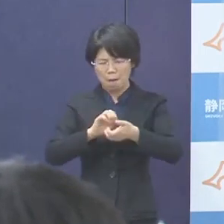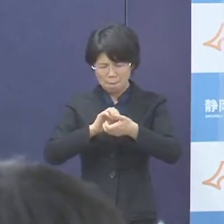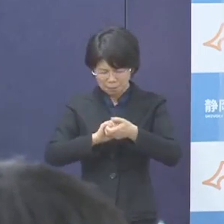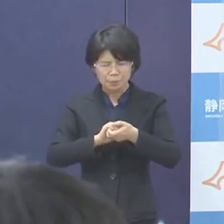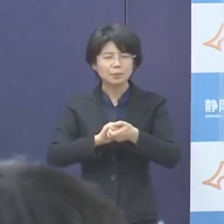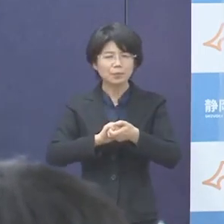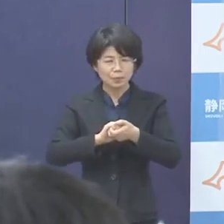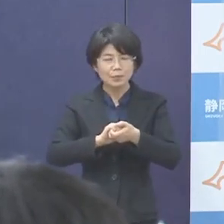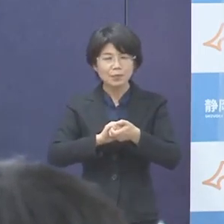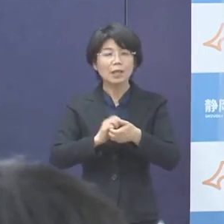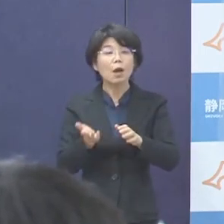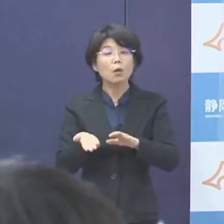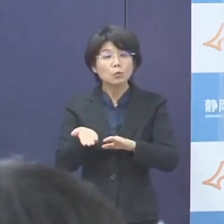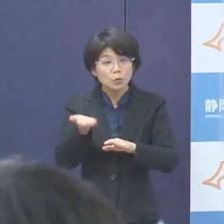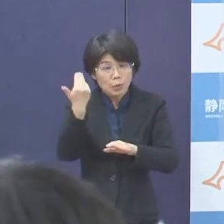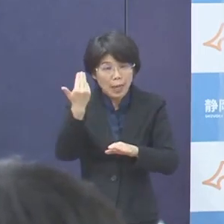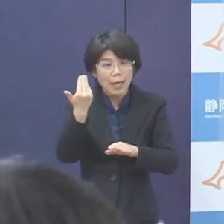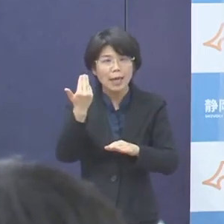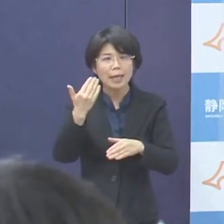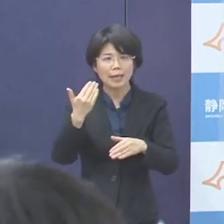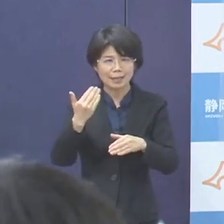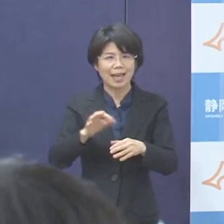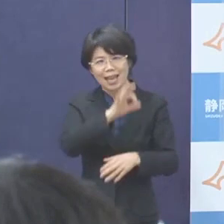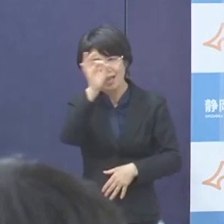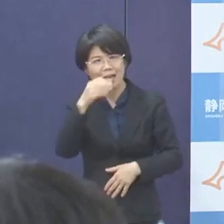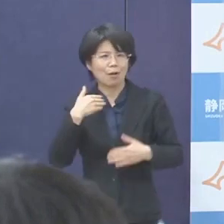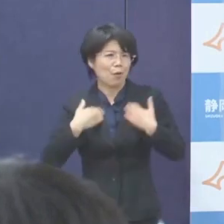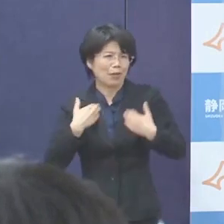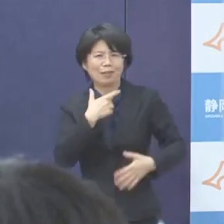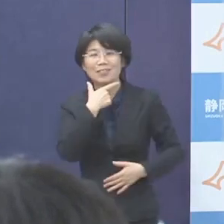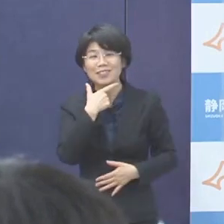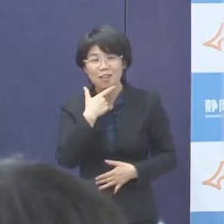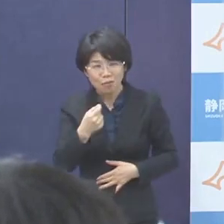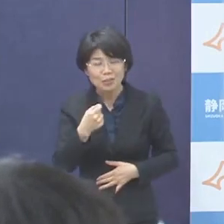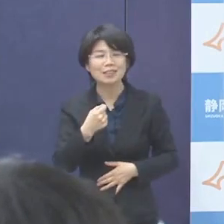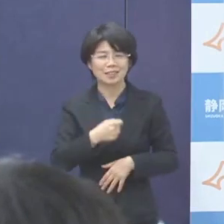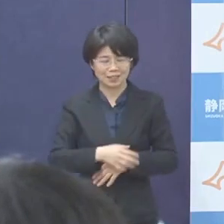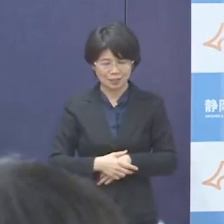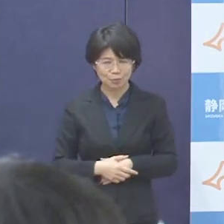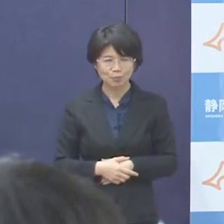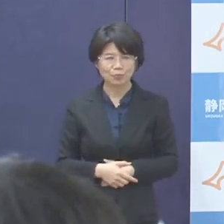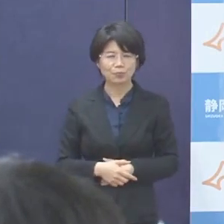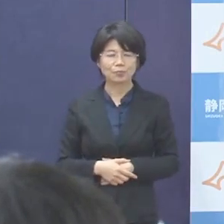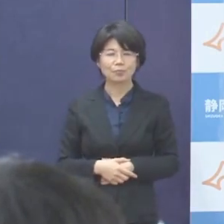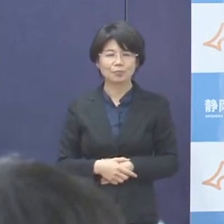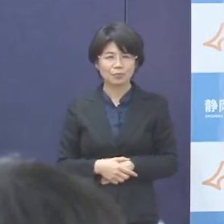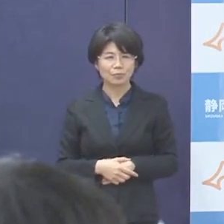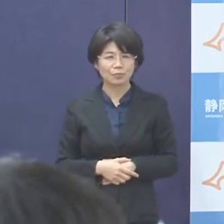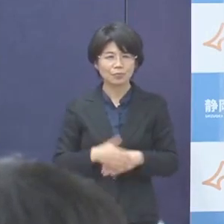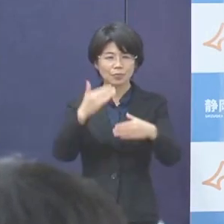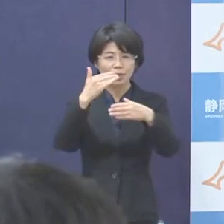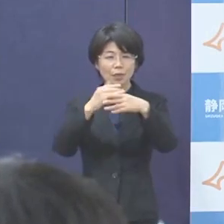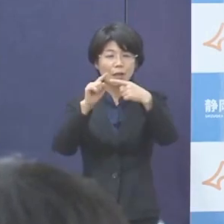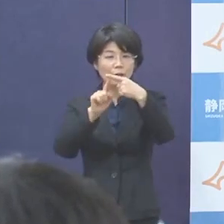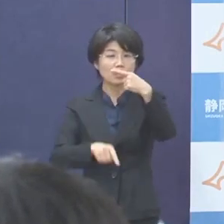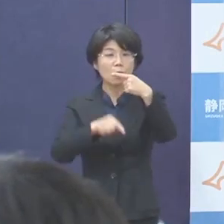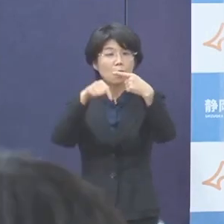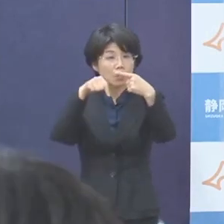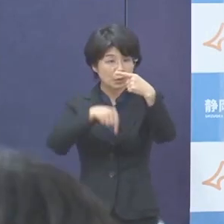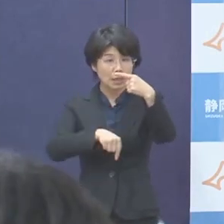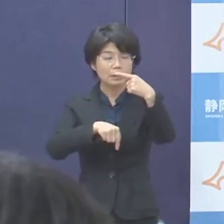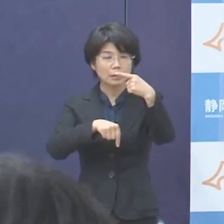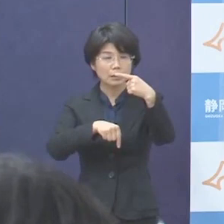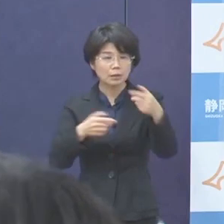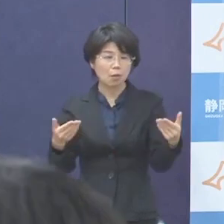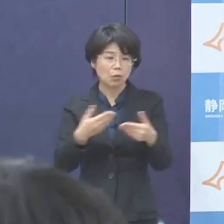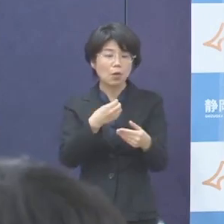内観光を楽しんでいただきたいということで、このキャンペーンを始めます。ちなみに県庁内の職員の方々にも